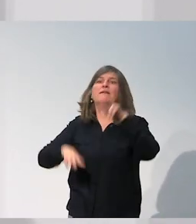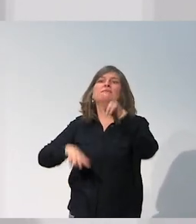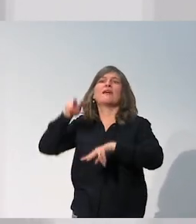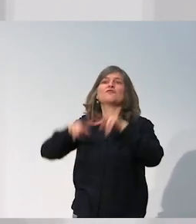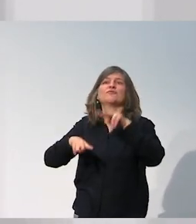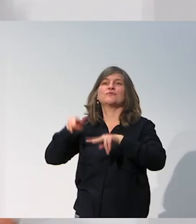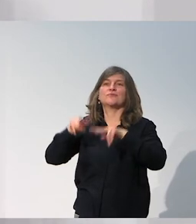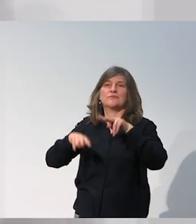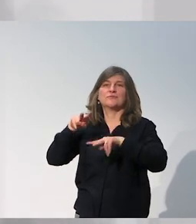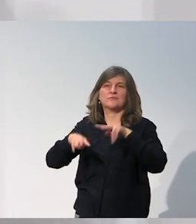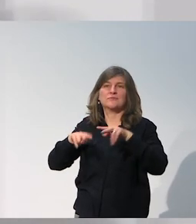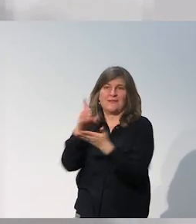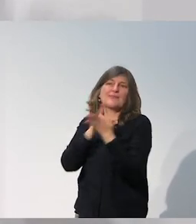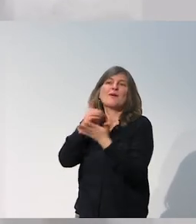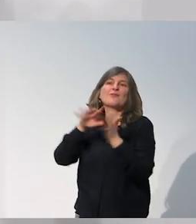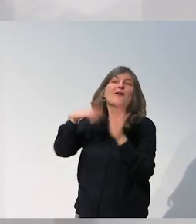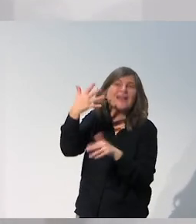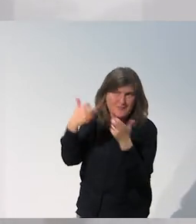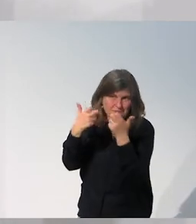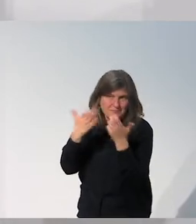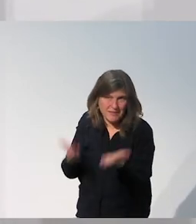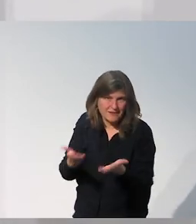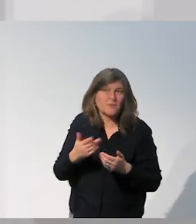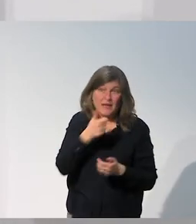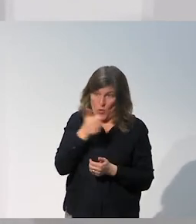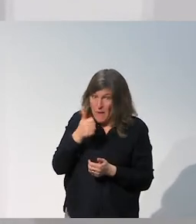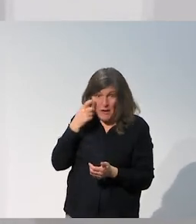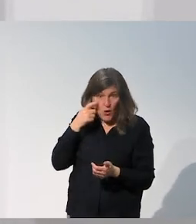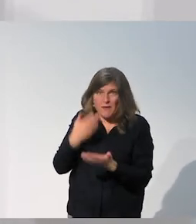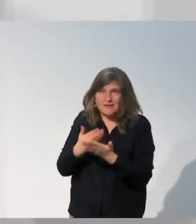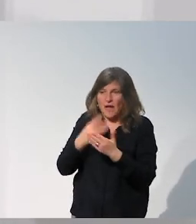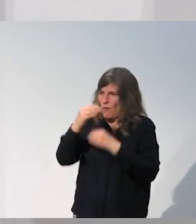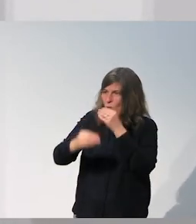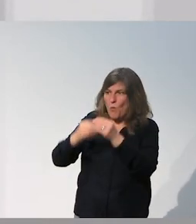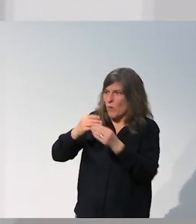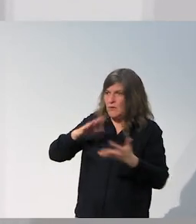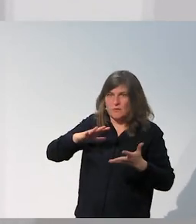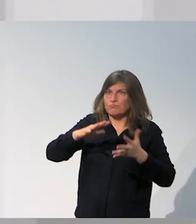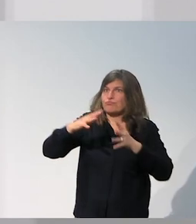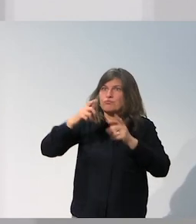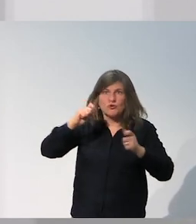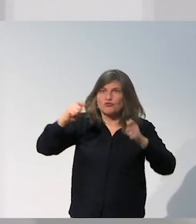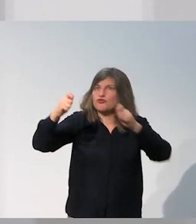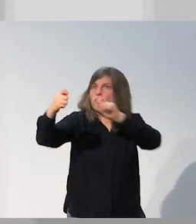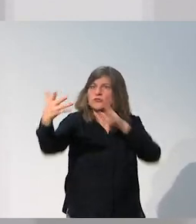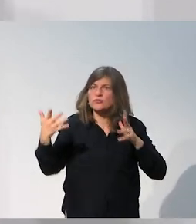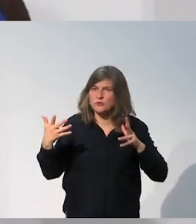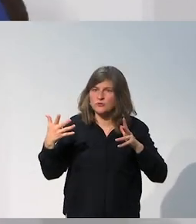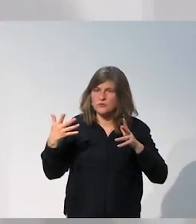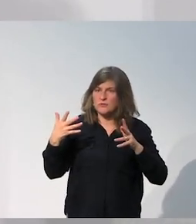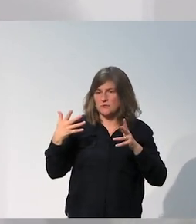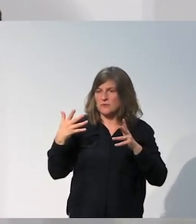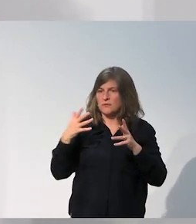Donc, il voit bien que tout ça arrive, hein, et que le monde avance, hein, et que quelque chose, le monde avance son étrave